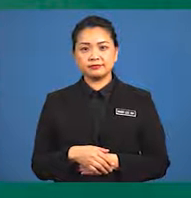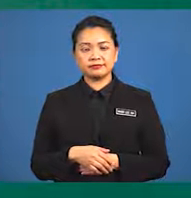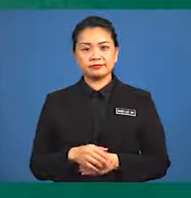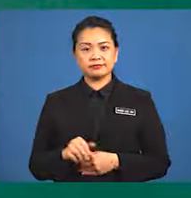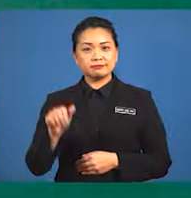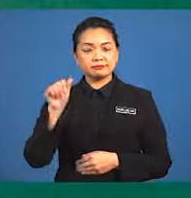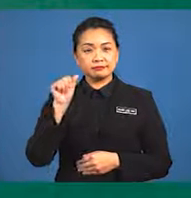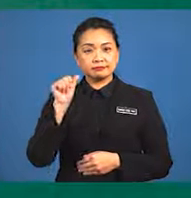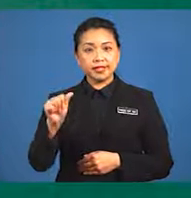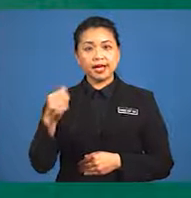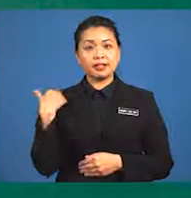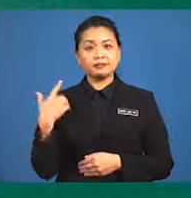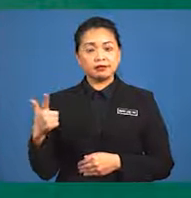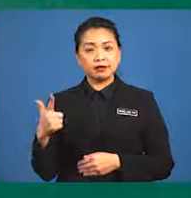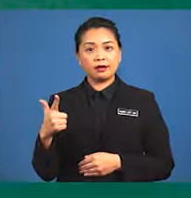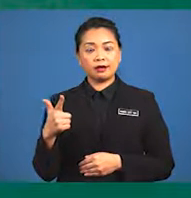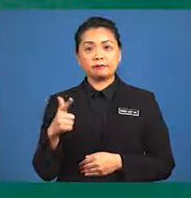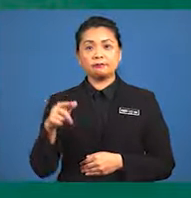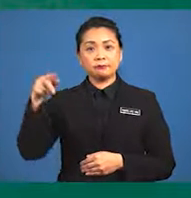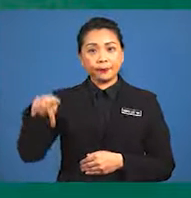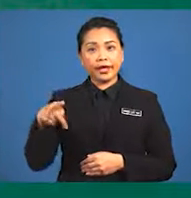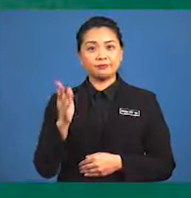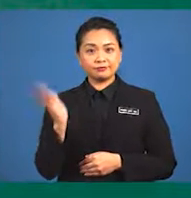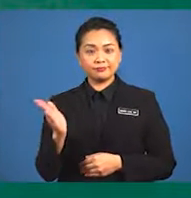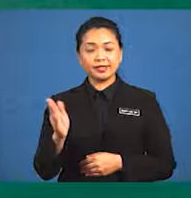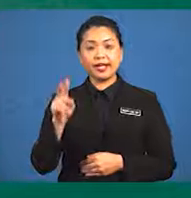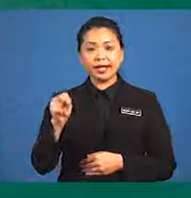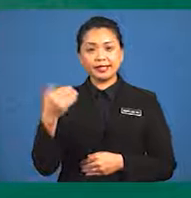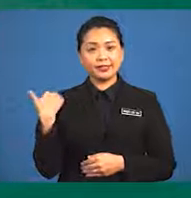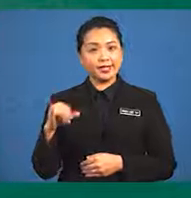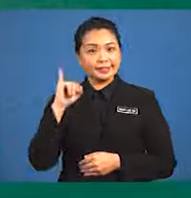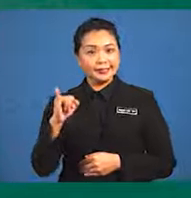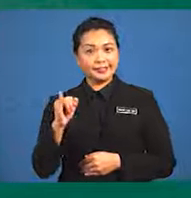A adalah pemalar dan n adalah integer.